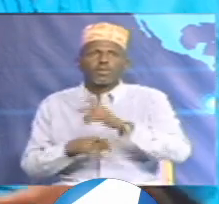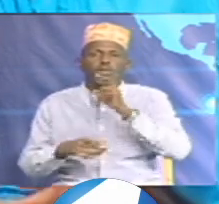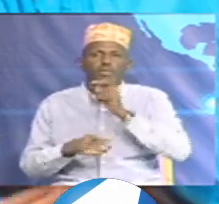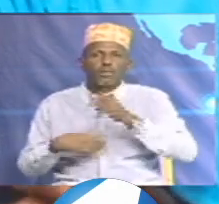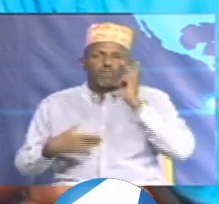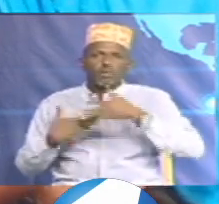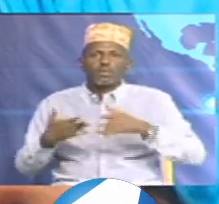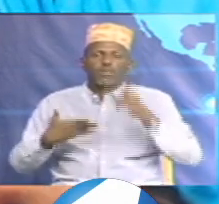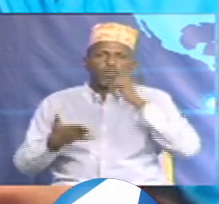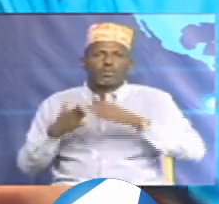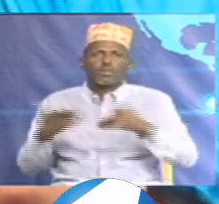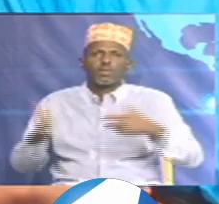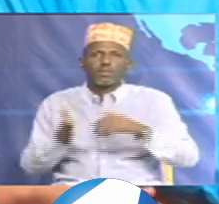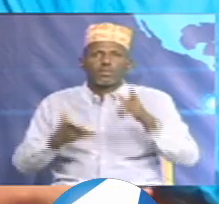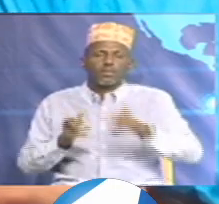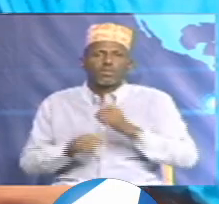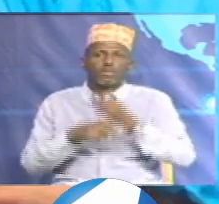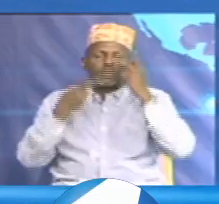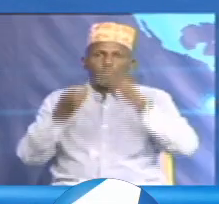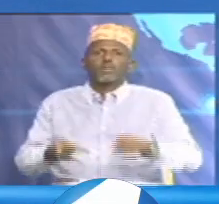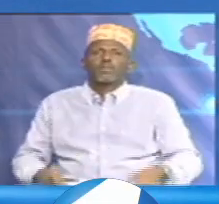et notre existence en tant que nation.